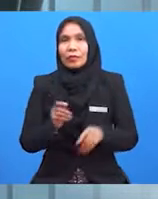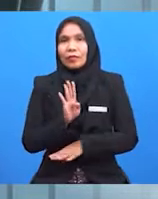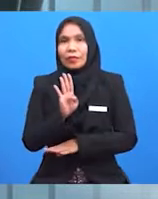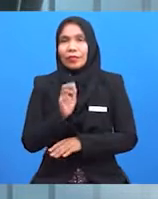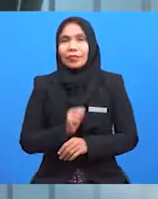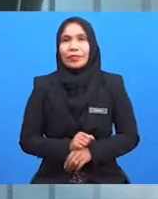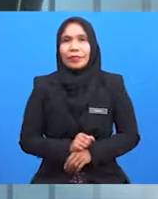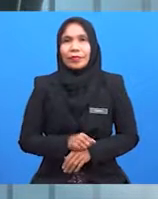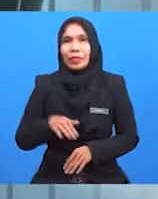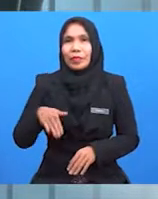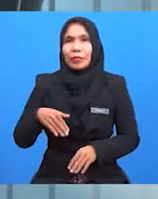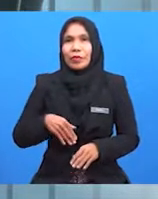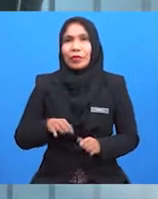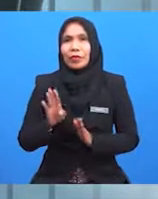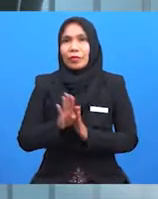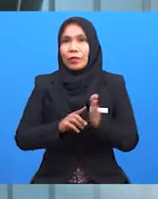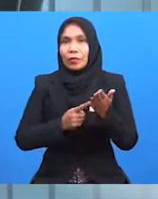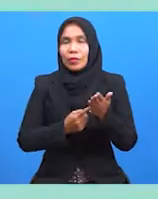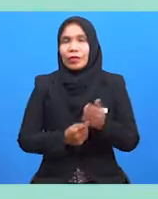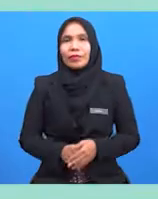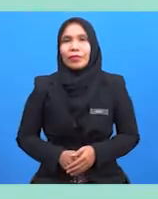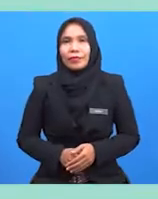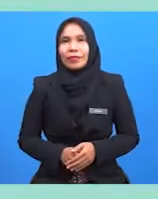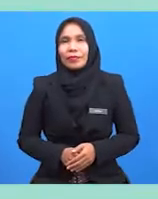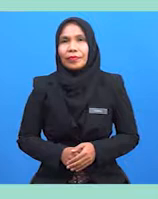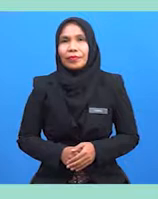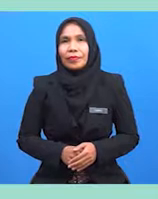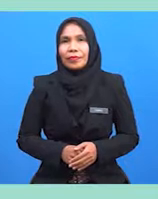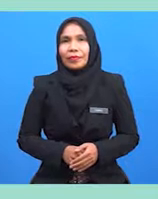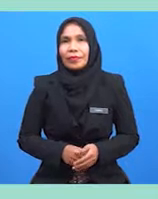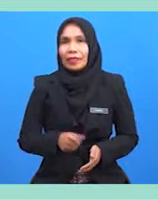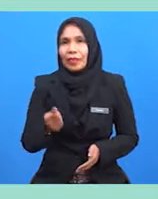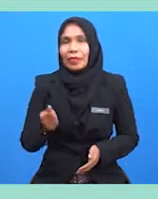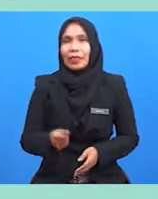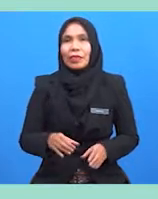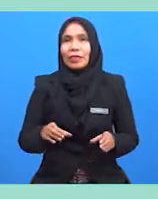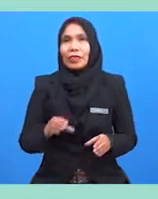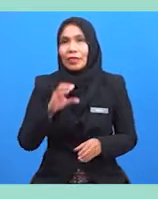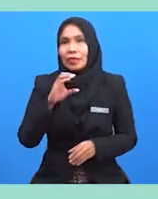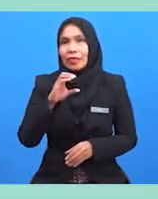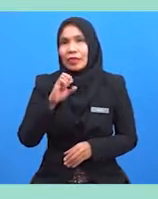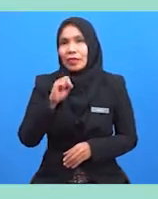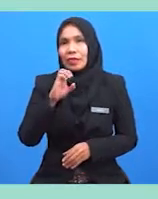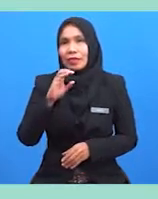Sebelum kita bermula, saya berharap anda imbas kod QR pada paparan untuk daftar kehadiran.